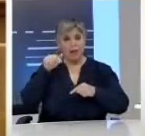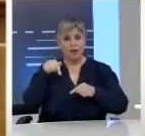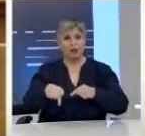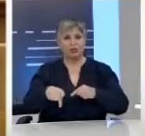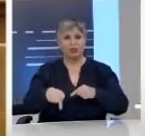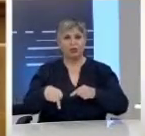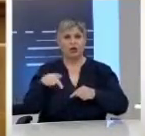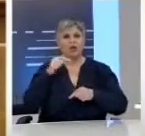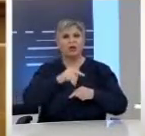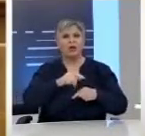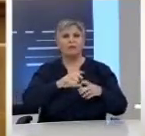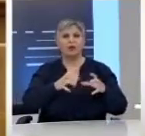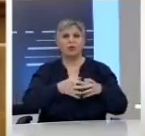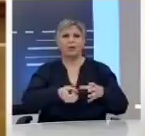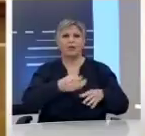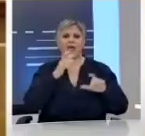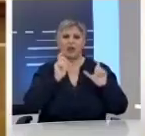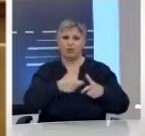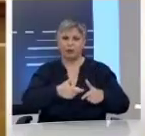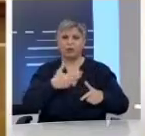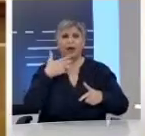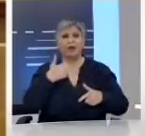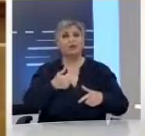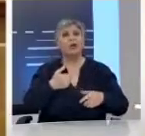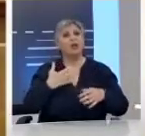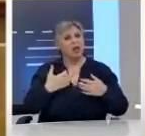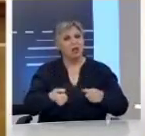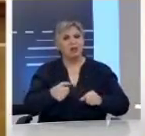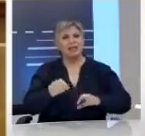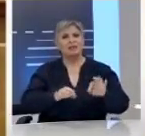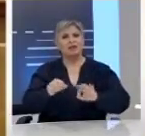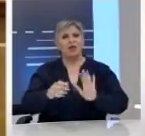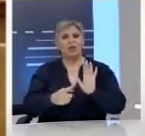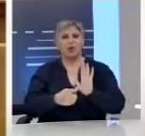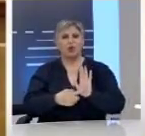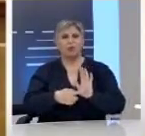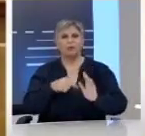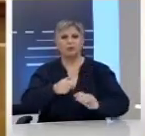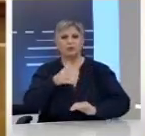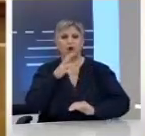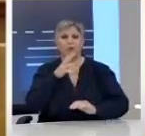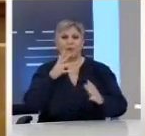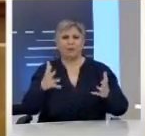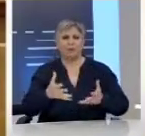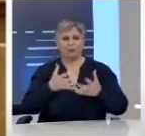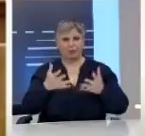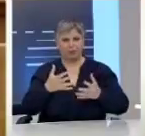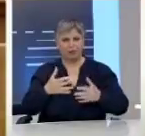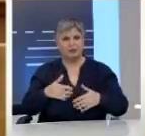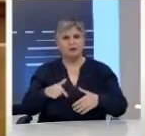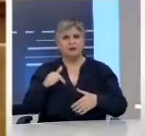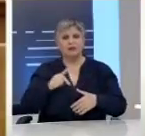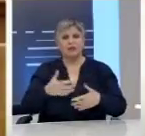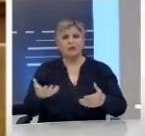έμπνευση να καταστρώσει σχέδιο νόμου, προφανώς το κατέστρωσε στο πόδι, προφανώς έχει αυτές τις ατέλειες και